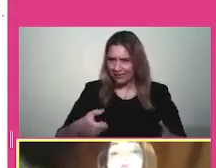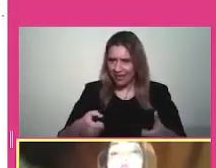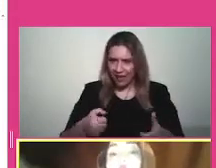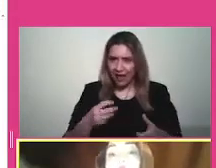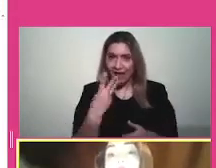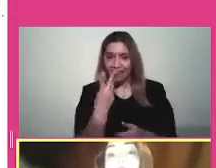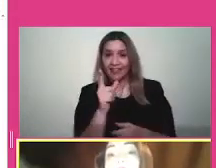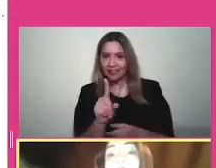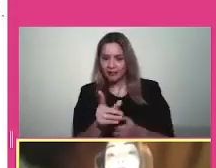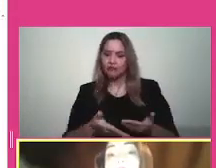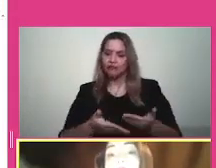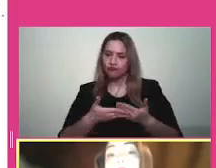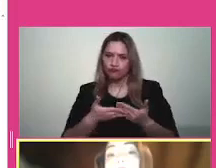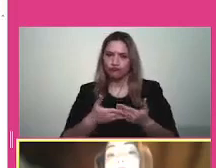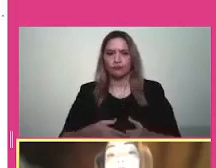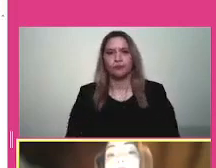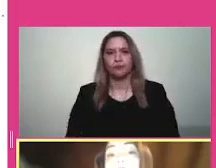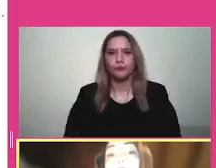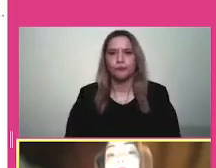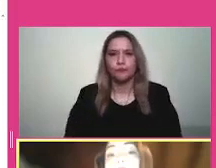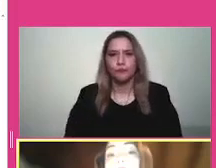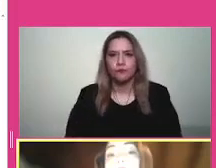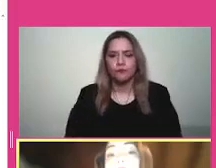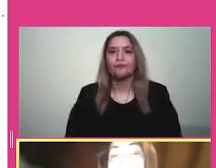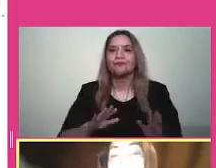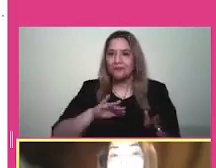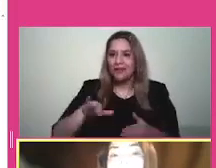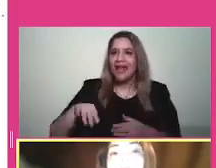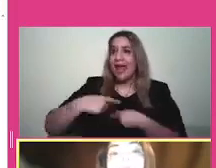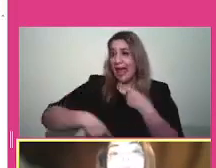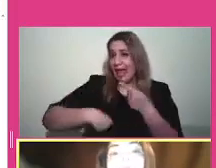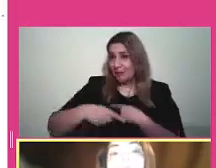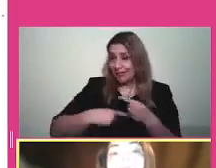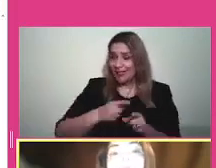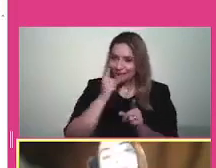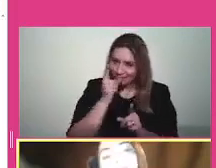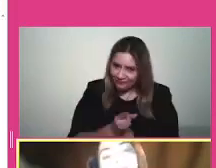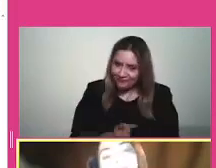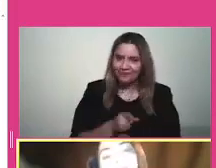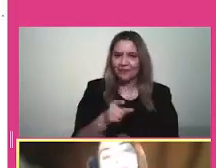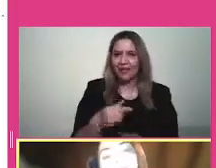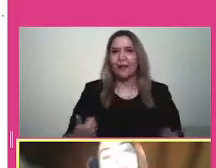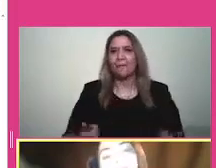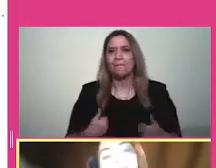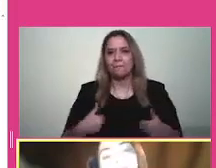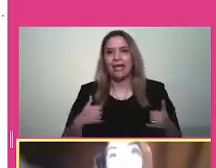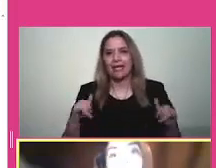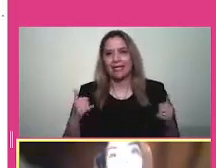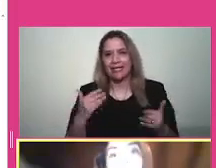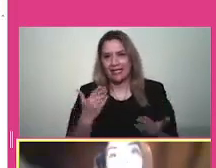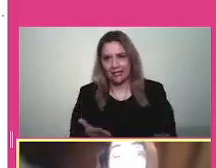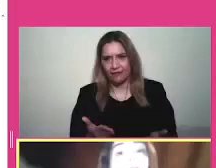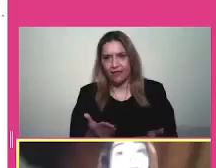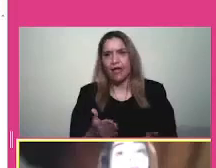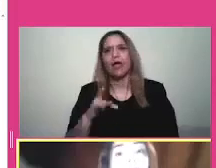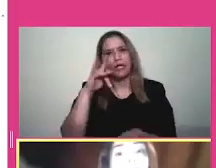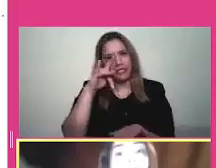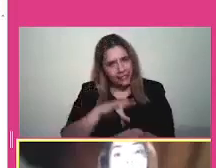Τώρα, όσον αφορά την εμπειρία μας πιο συγκεκριμένα από τα παιχνίδια που εφαρμόσαμε μέσα στο κέντρο,